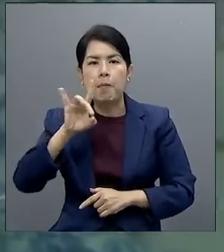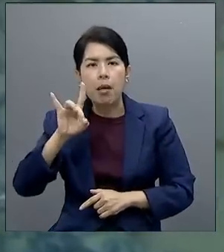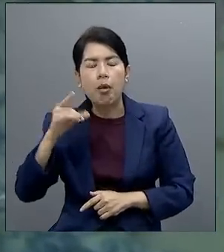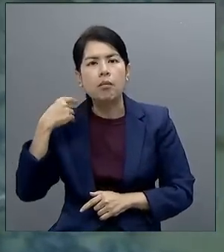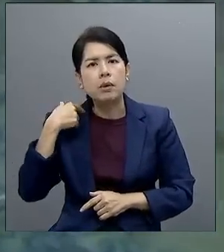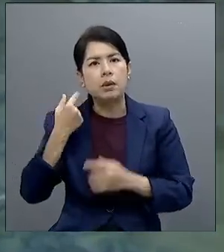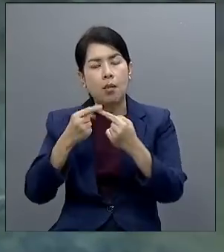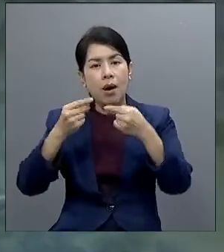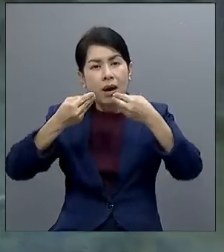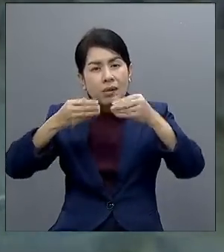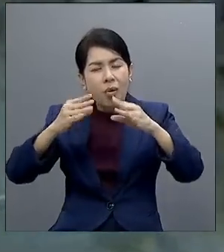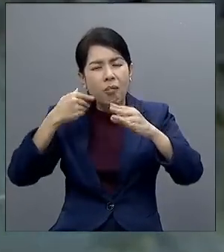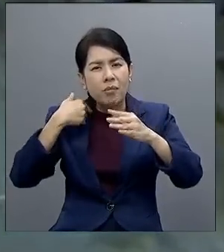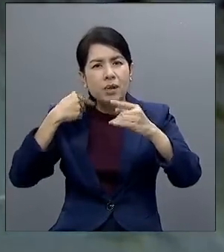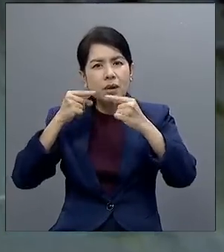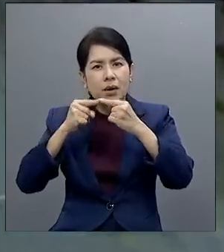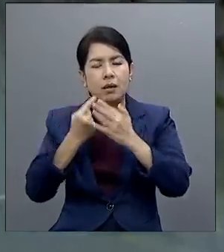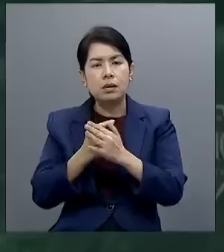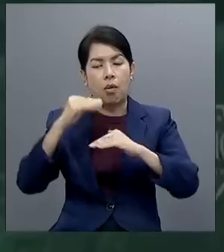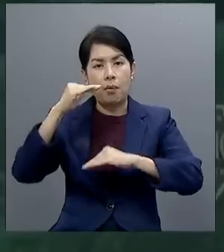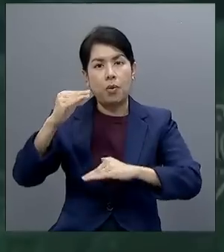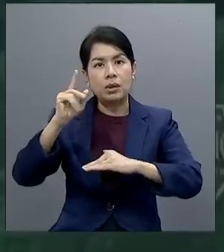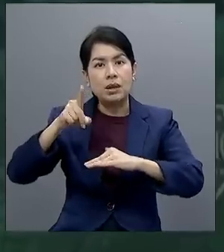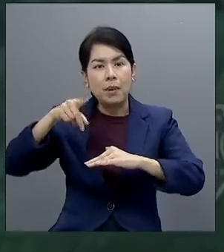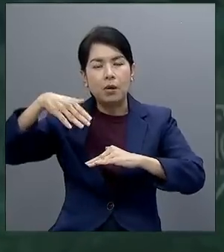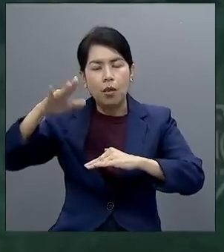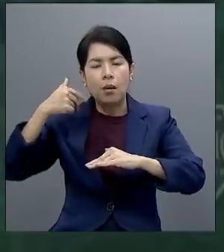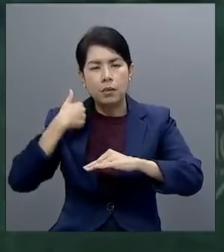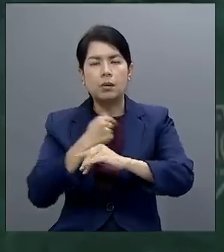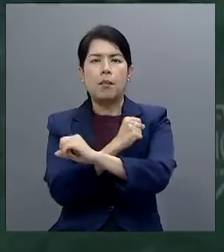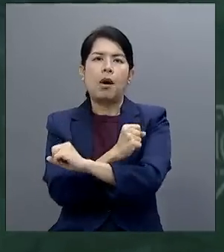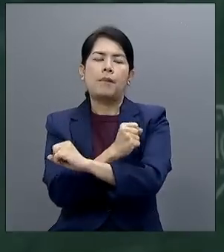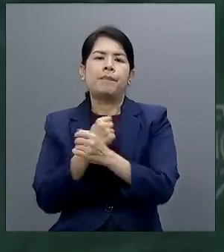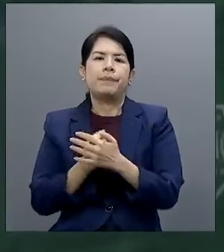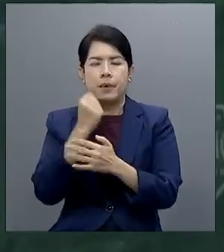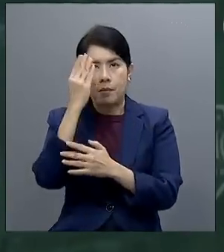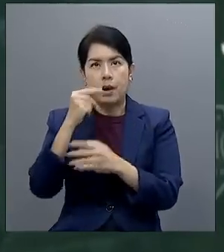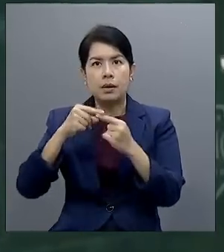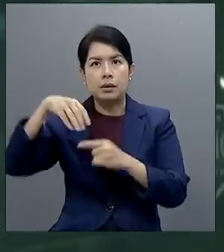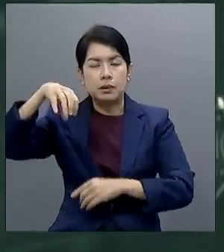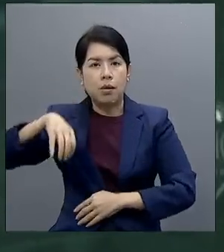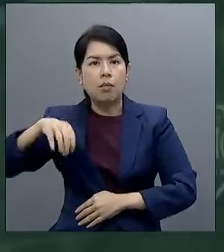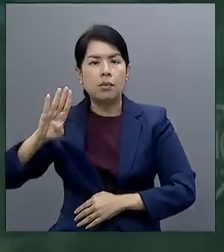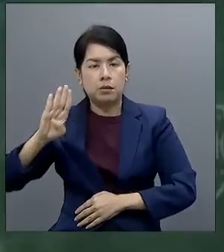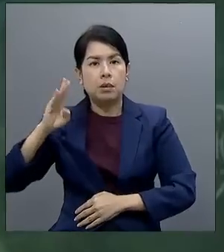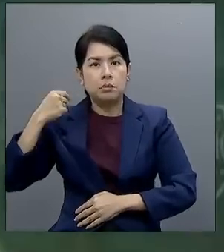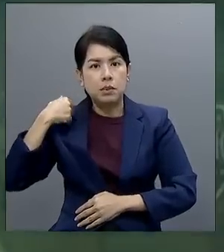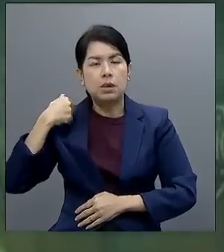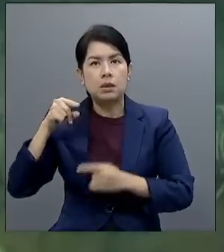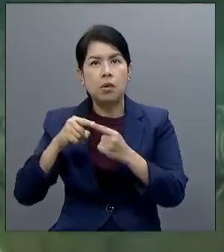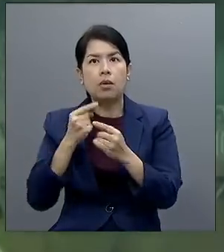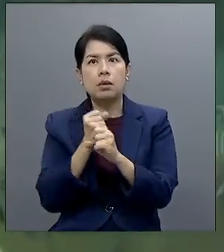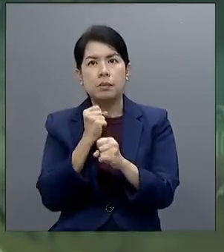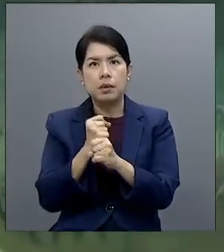ระบุว่าโอเชียนเกมส์ไม่ยอมจ่ายเงินให้บริษัทผู้ผลิตสร้างช่องชมวิวที่ทนแรงดันได้ลึกถึง